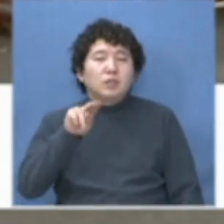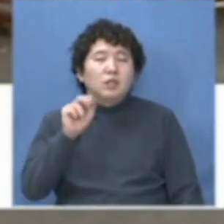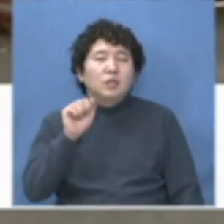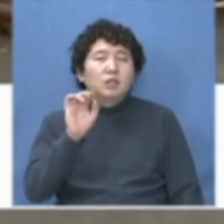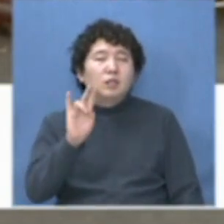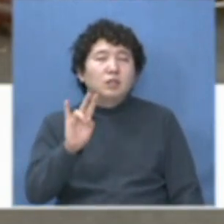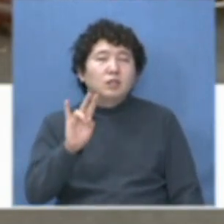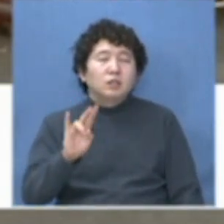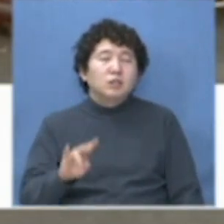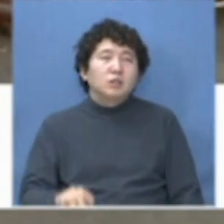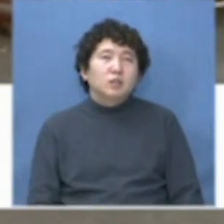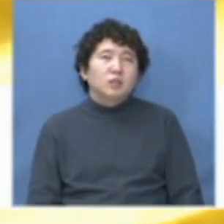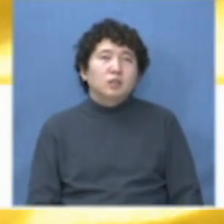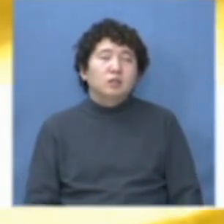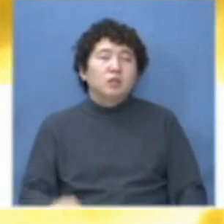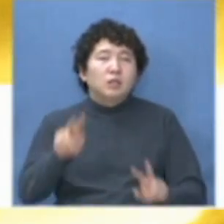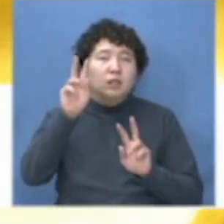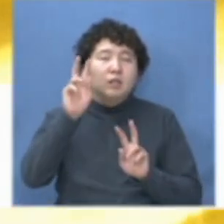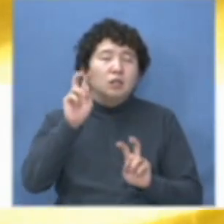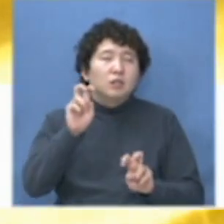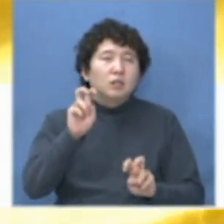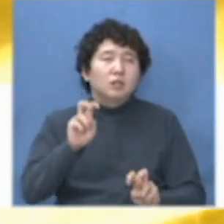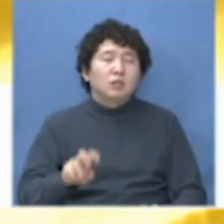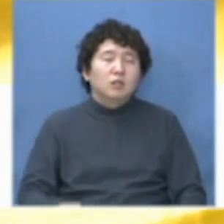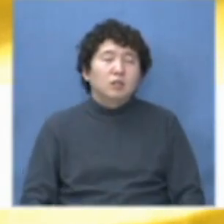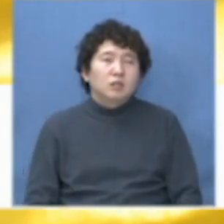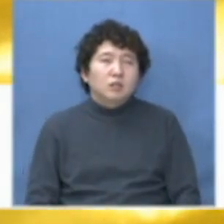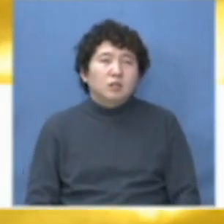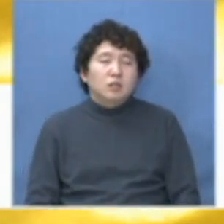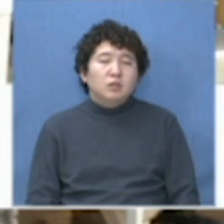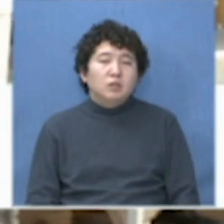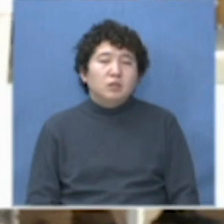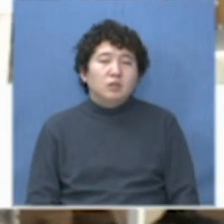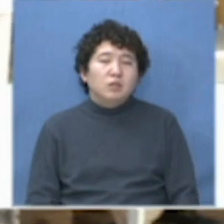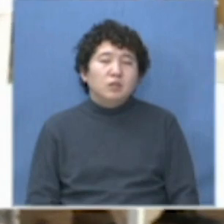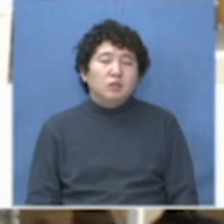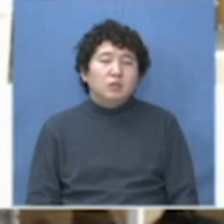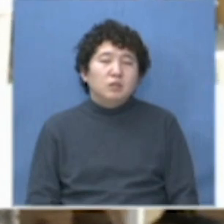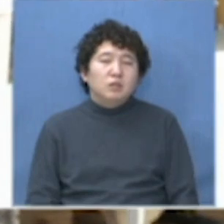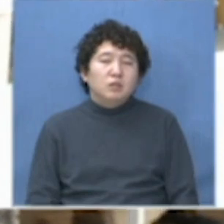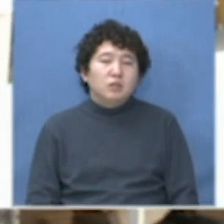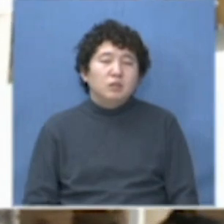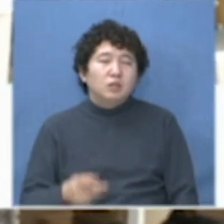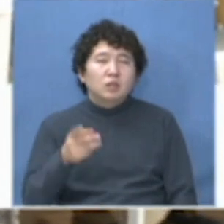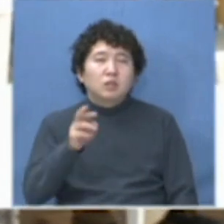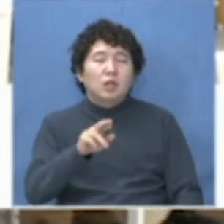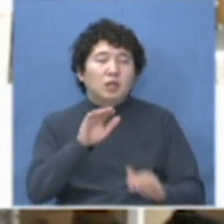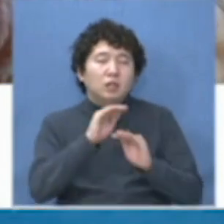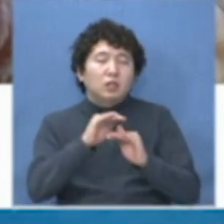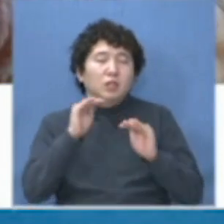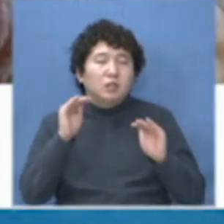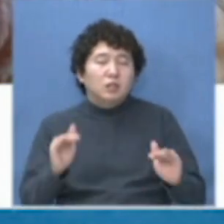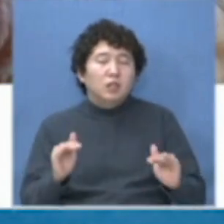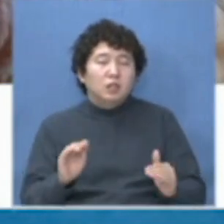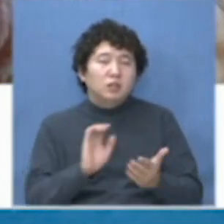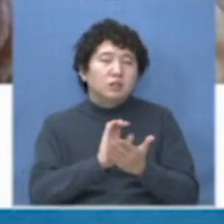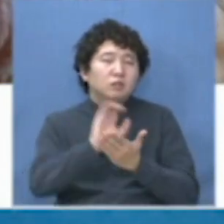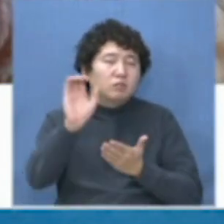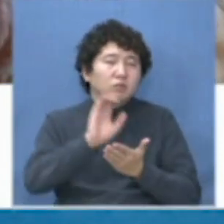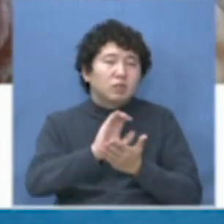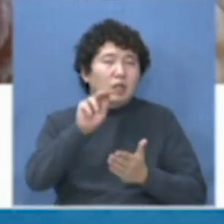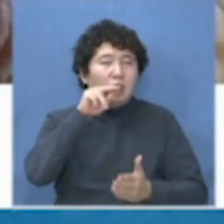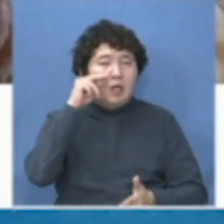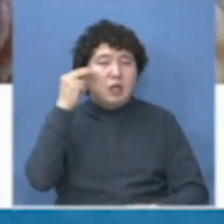«Батарбала». Из-за того только название понятно, что новинка предназначена для детворы. Данные продукты реализуются на экспорт в Китай, а